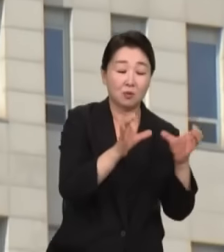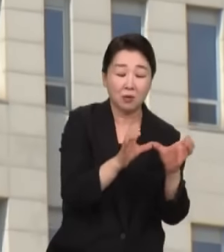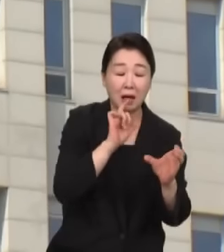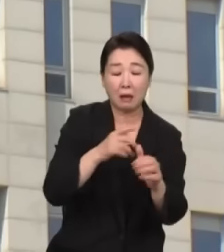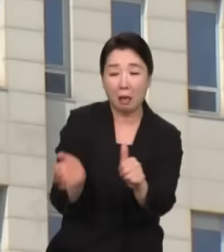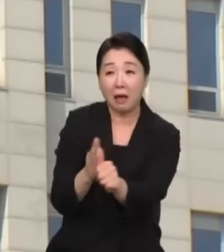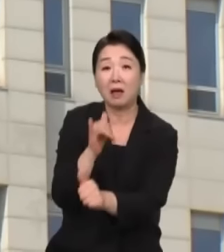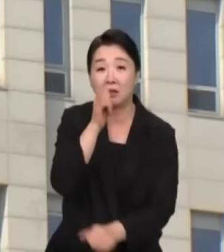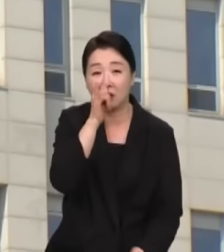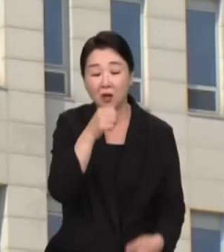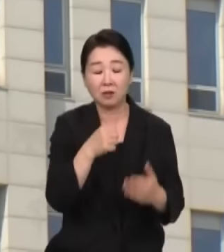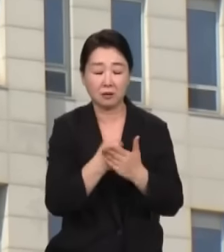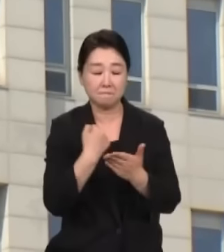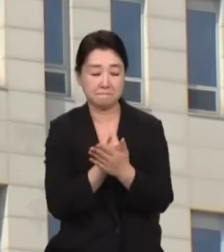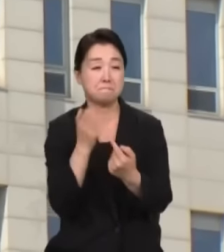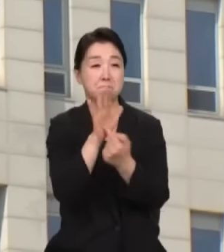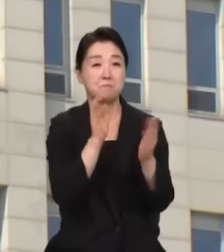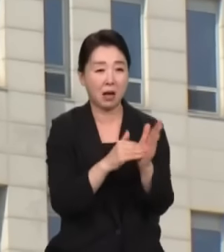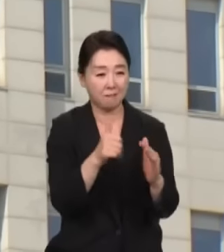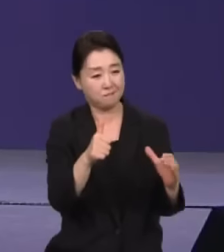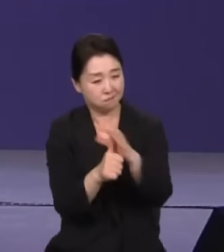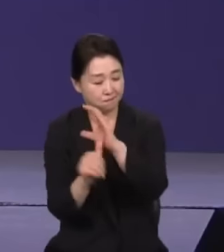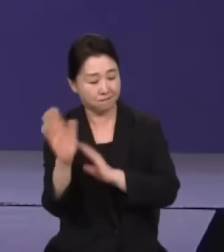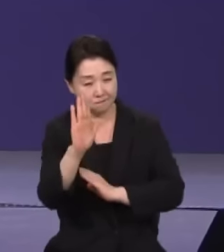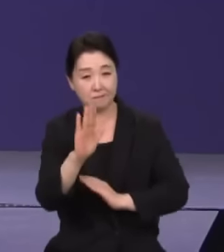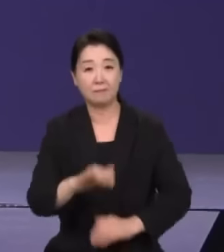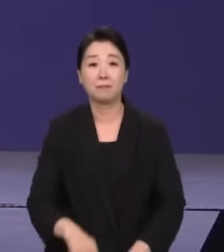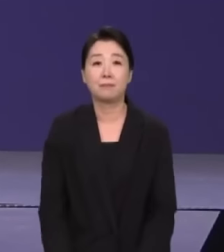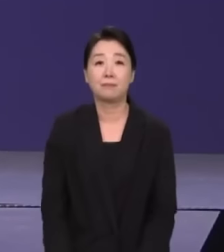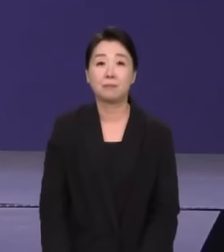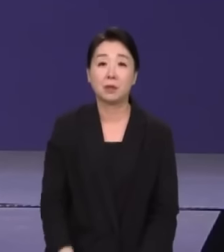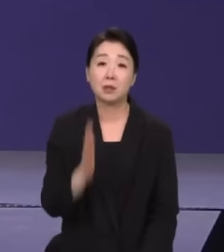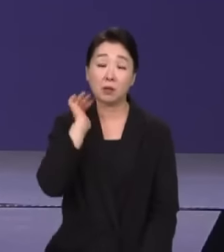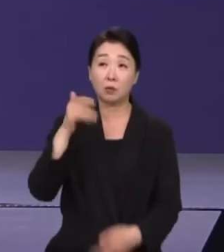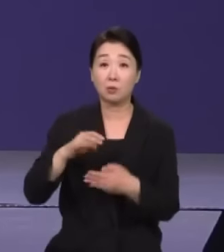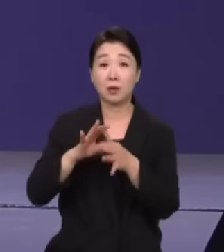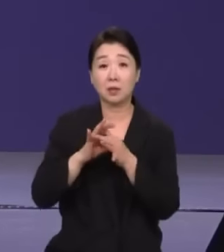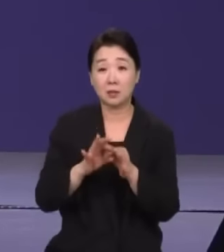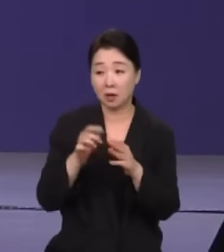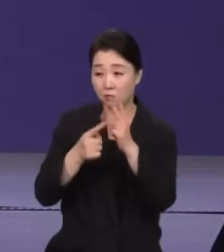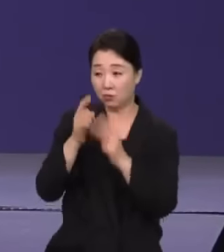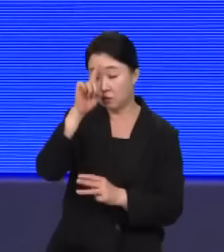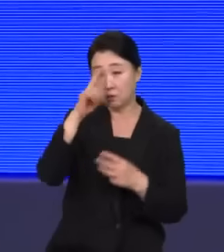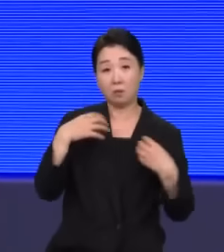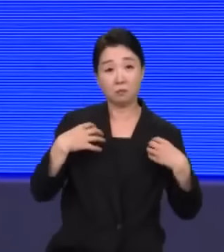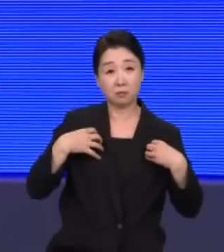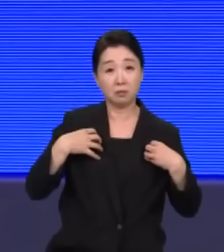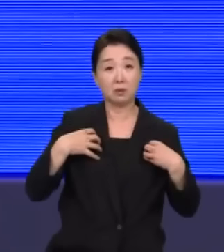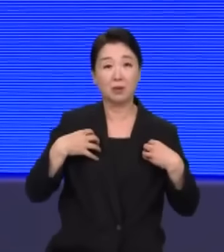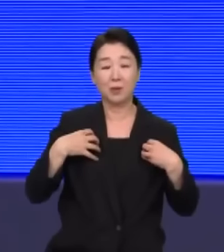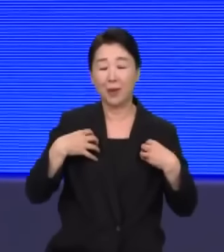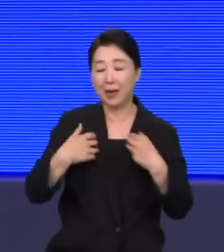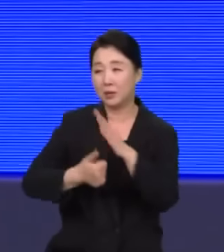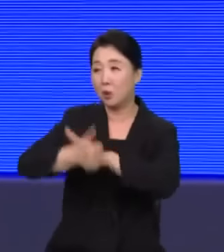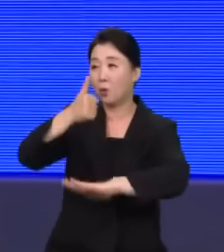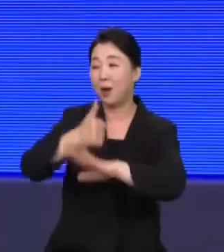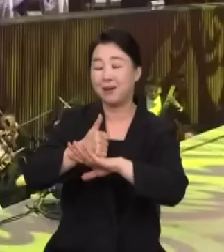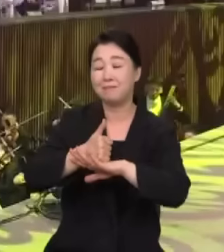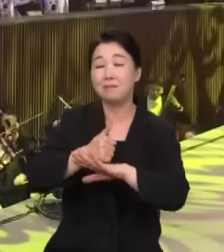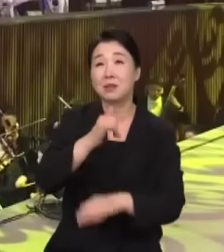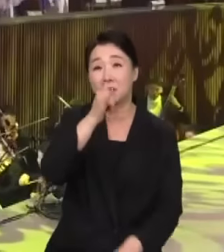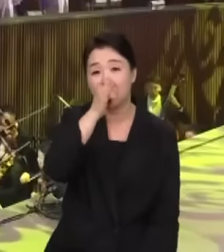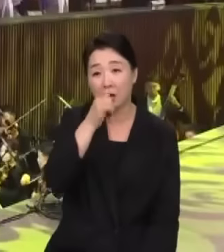표명한다며 야당의 공세를 일축했습니다. 대통령실 관계자는 윤석열 정부는 실제로 성과를 내고